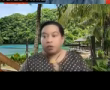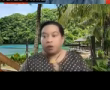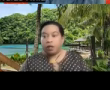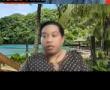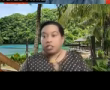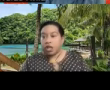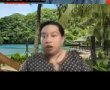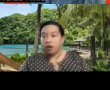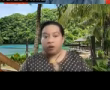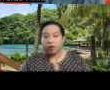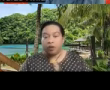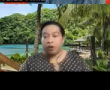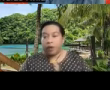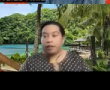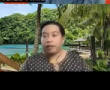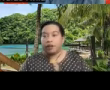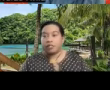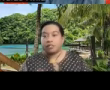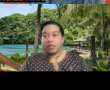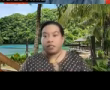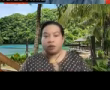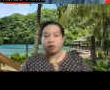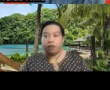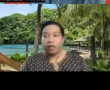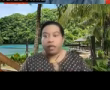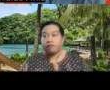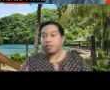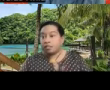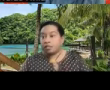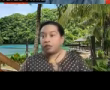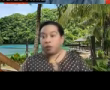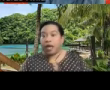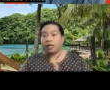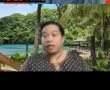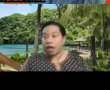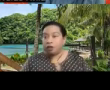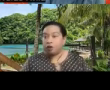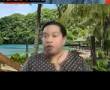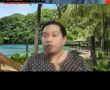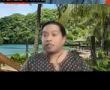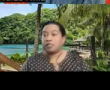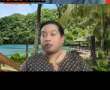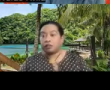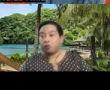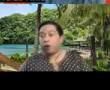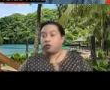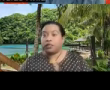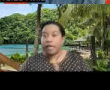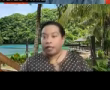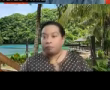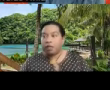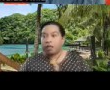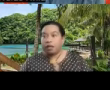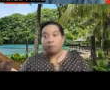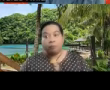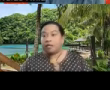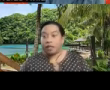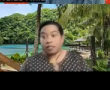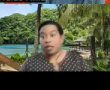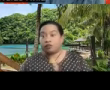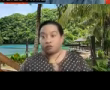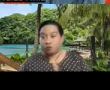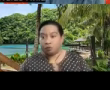you share your, you know, وكثير ما أعمل في الواقع بالتعليم الآلي مع الطلاب في جميع أنحاء البلاد الذين يرسلون لي